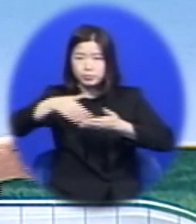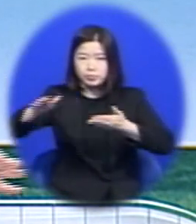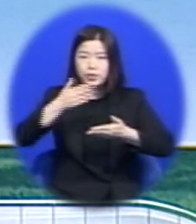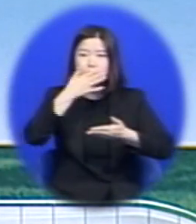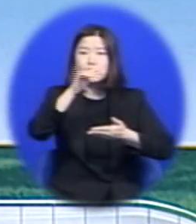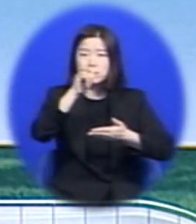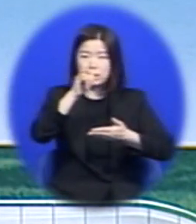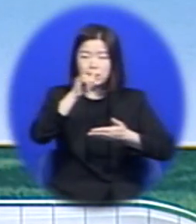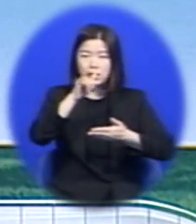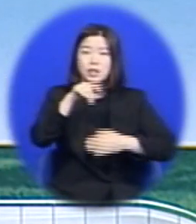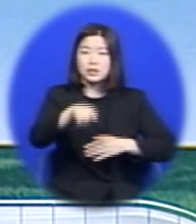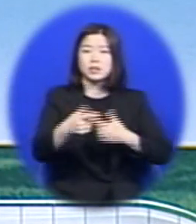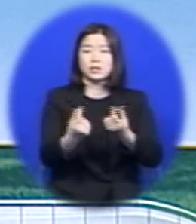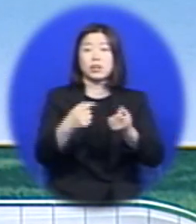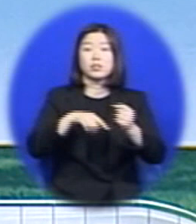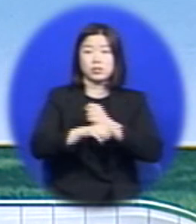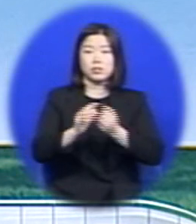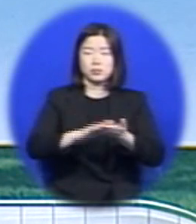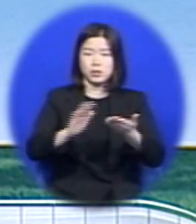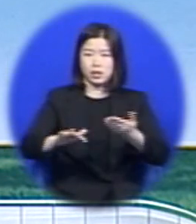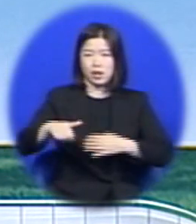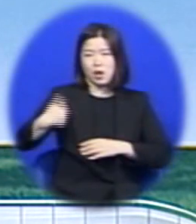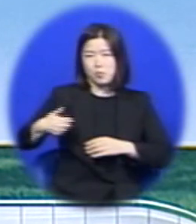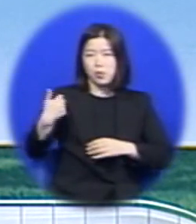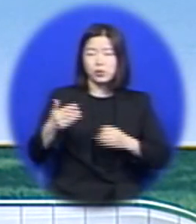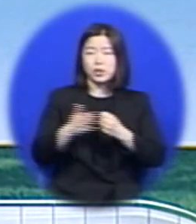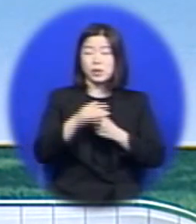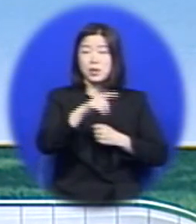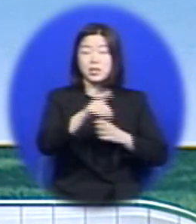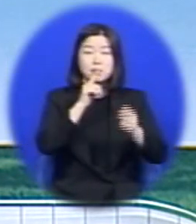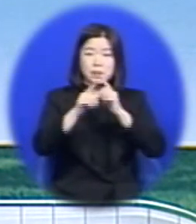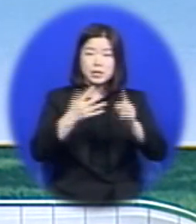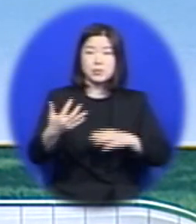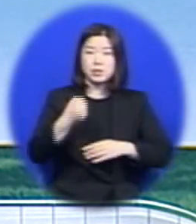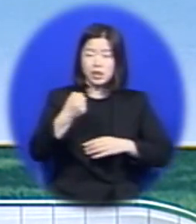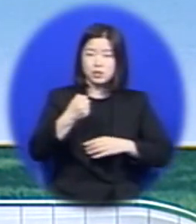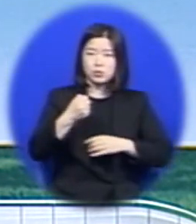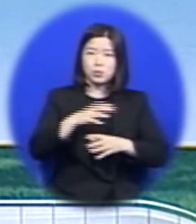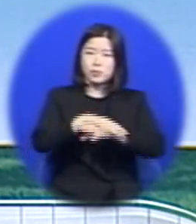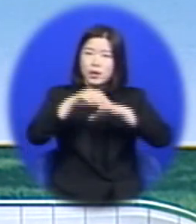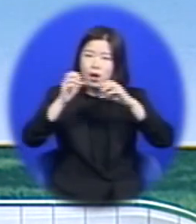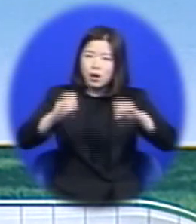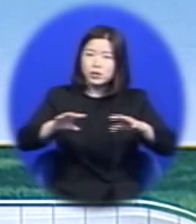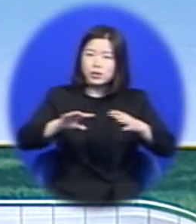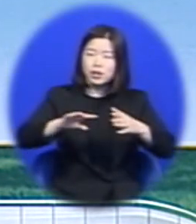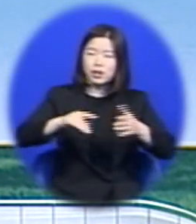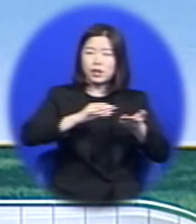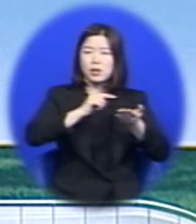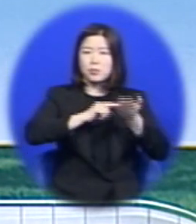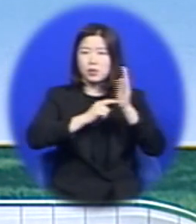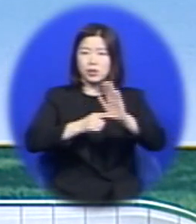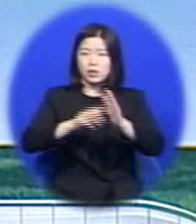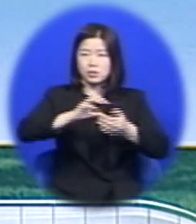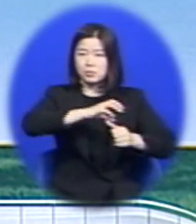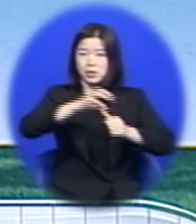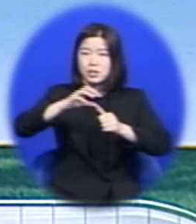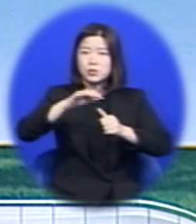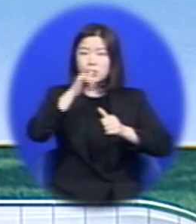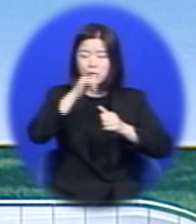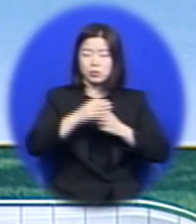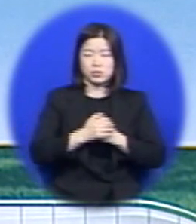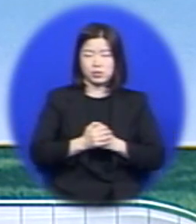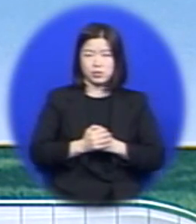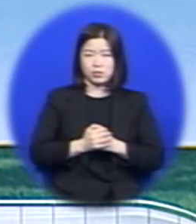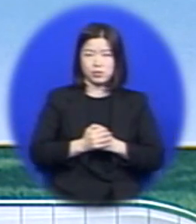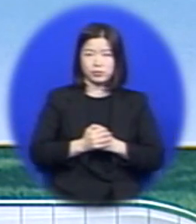것이다, 그런 뜻이에요. 모르니까 이 말씀을 가지고 그렇게 헛되게 이 말씀을 인용한 거죠.